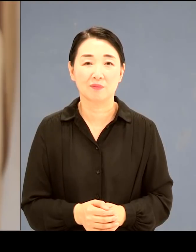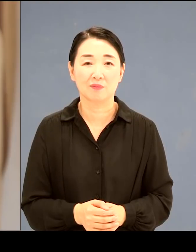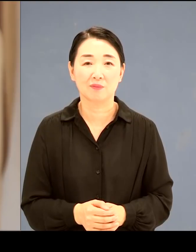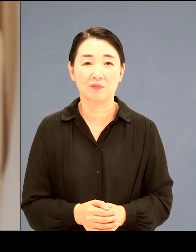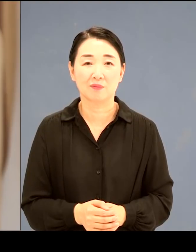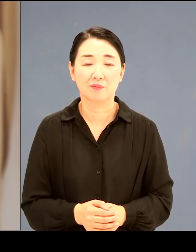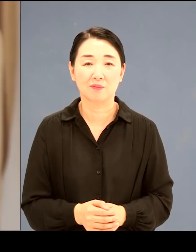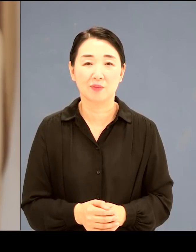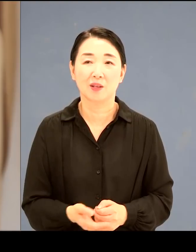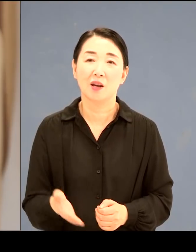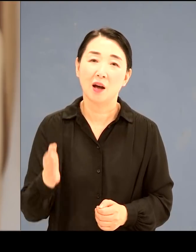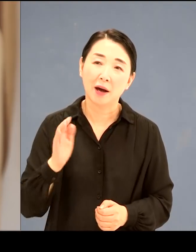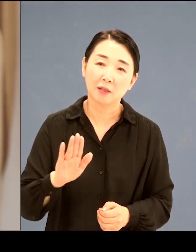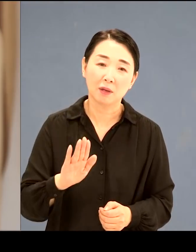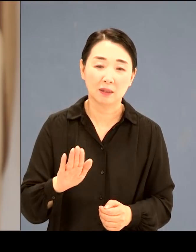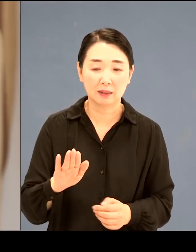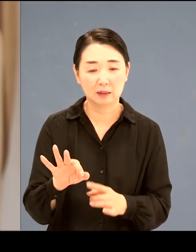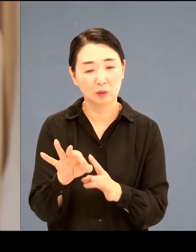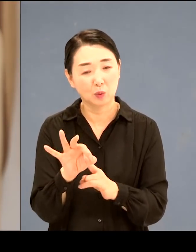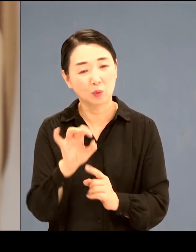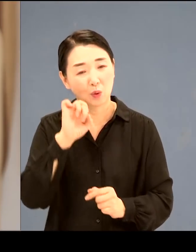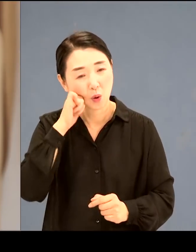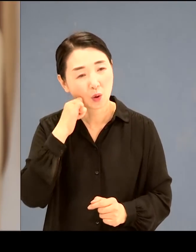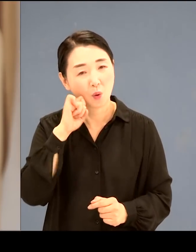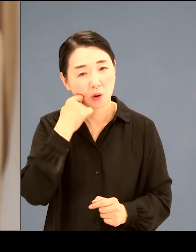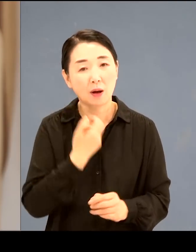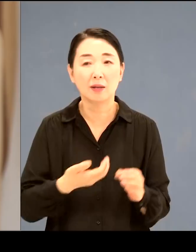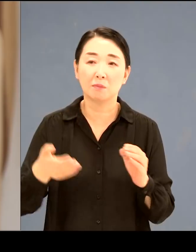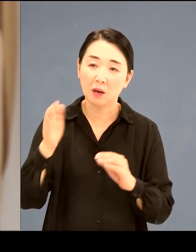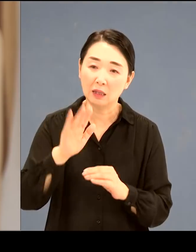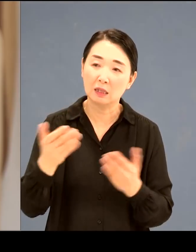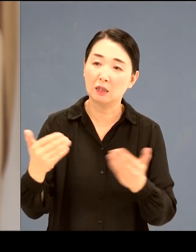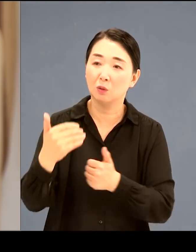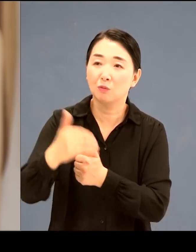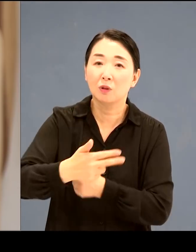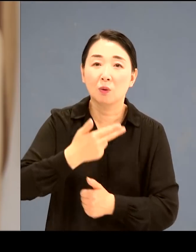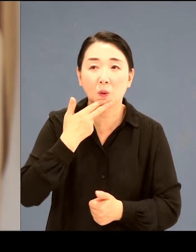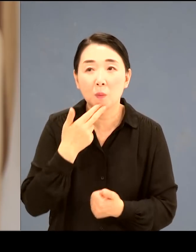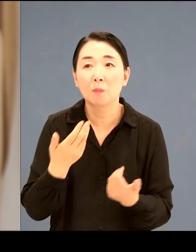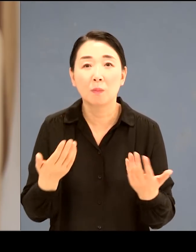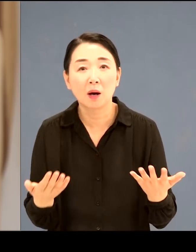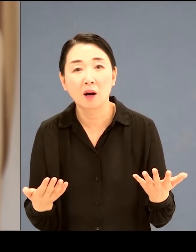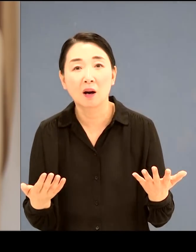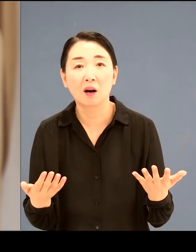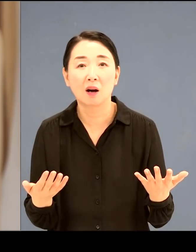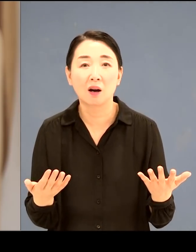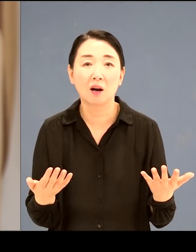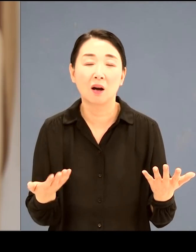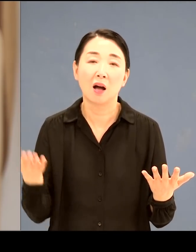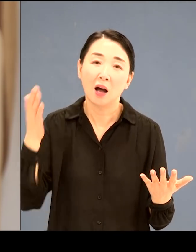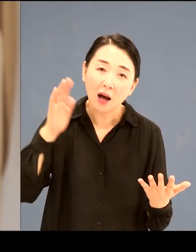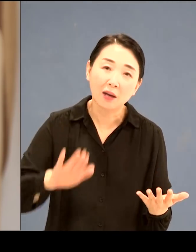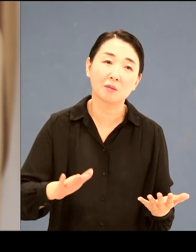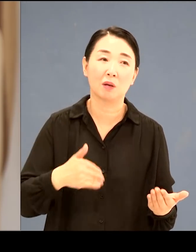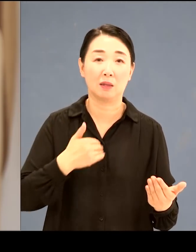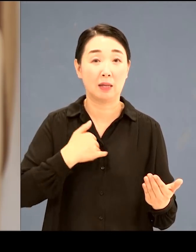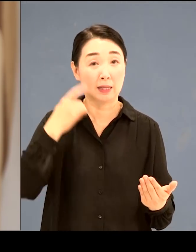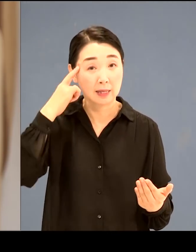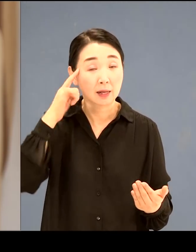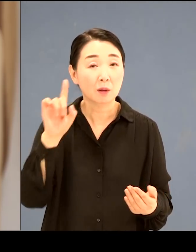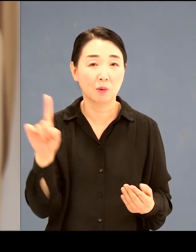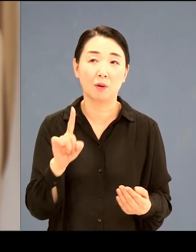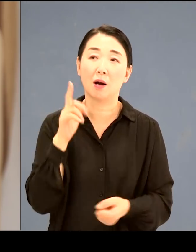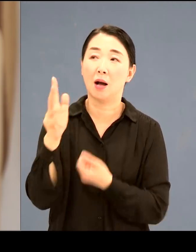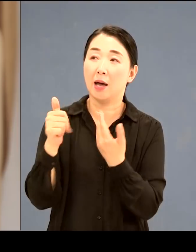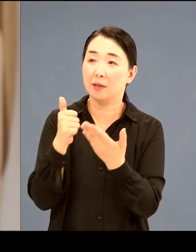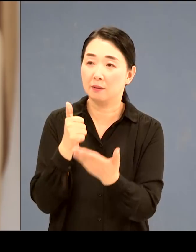그 엎친 데 덮친 격 이렇게 생각 안 했고요. 네. 아, 하나님이 반드시 이 시간을